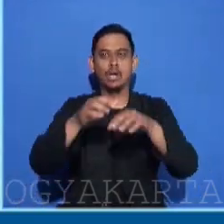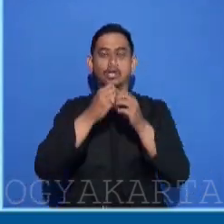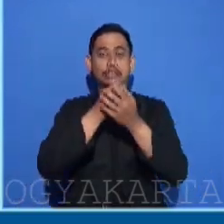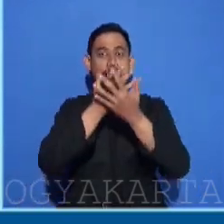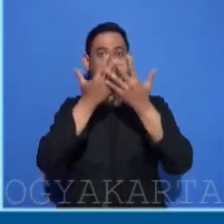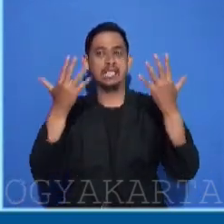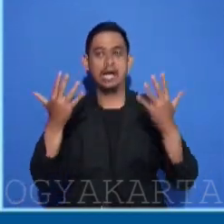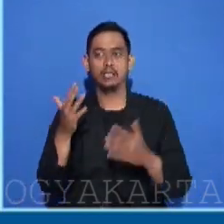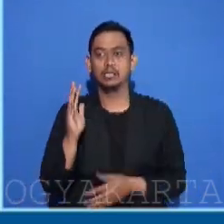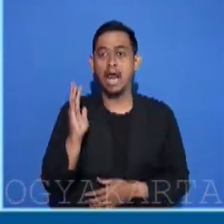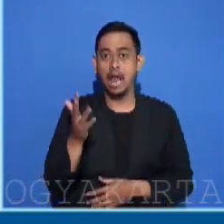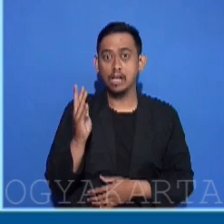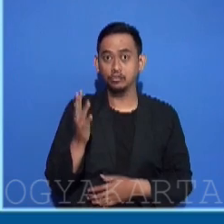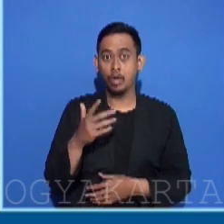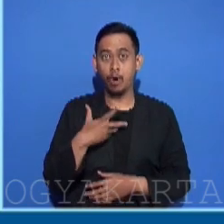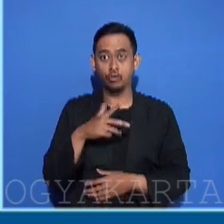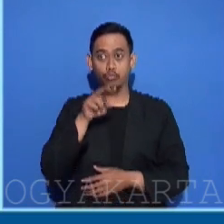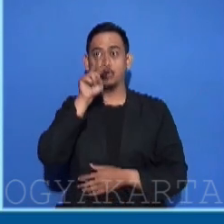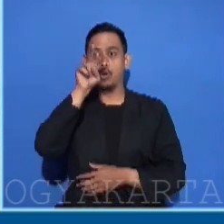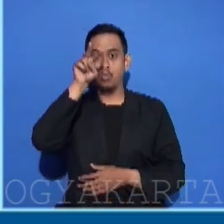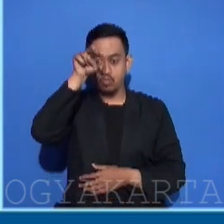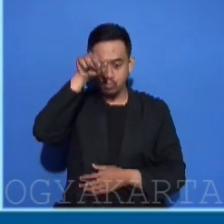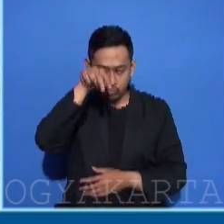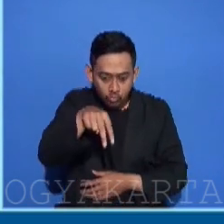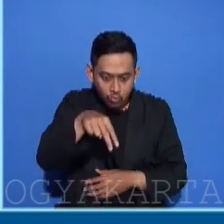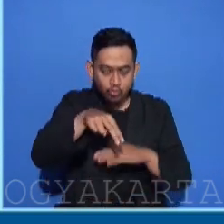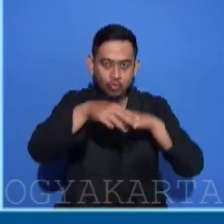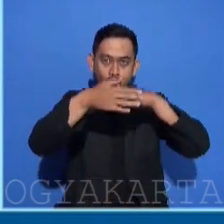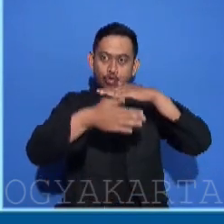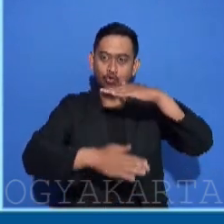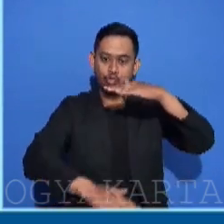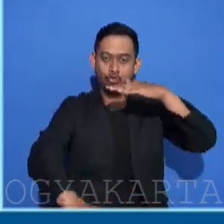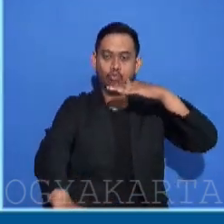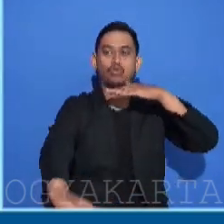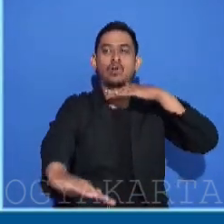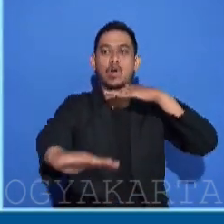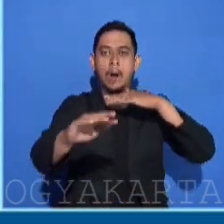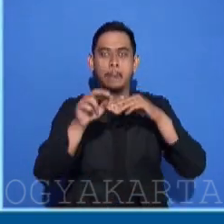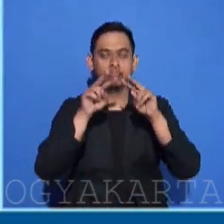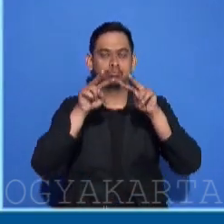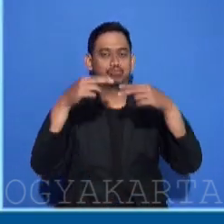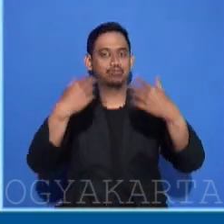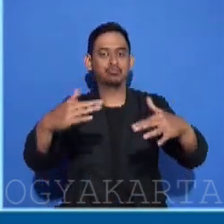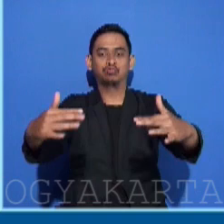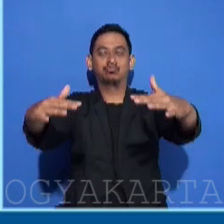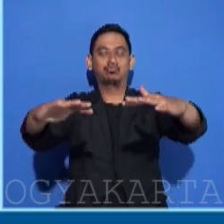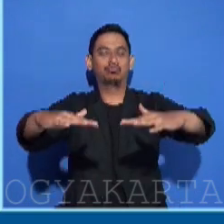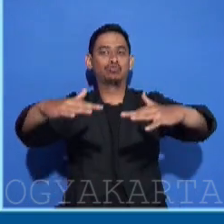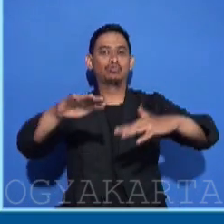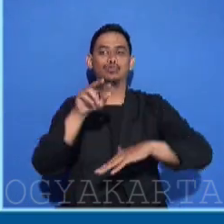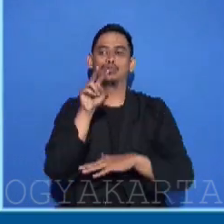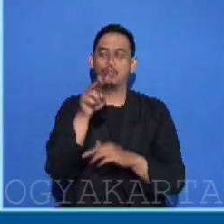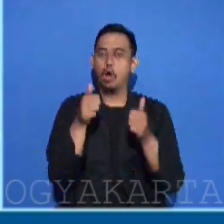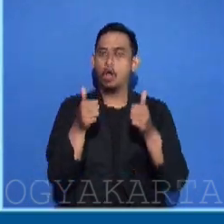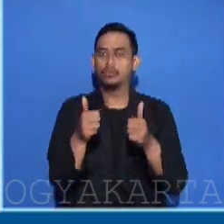saking inggil, pesisir Ngedan menika ugi nggadahi ombya ing seganten ingkang indah. Kajawi menika ugi wonten selo karang ingkang